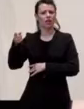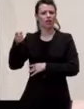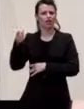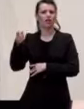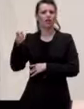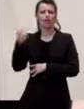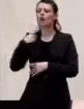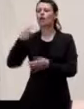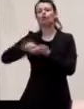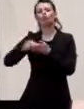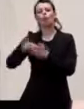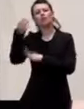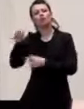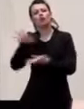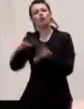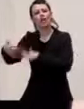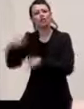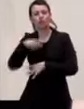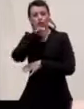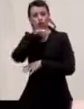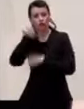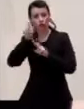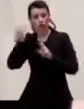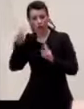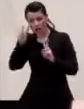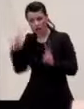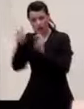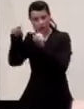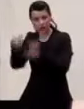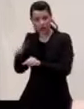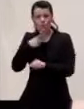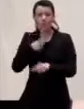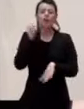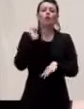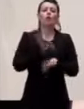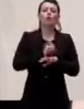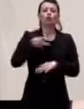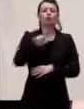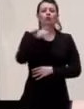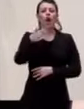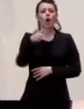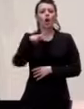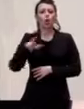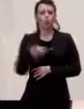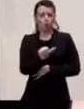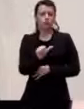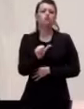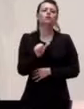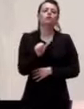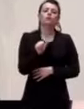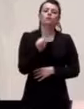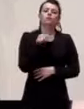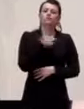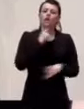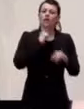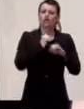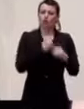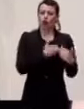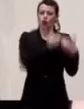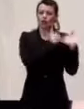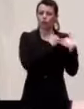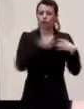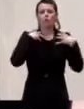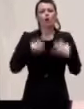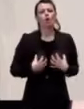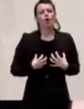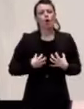in geriatria, il professor Pierachille Santus, direttore responsabile della pneumologia